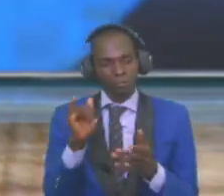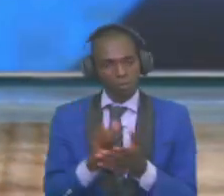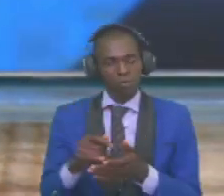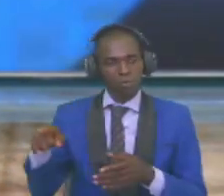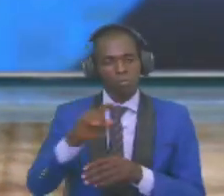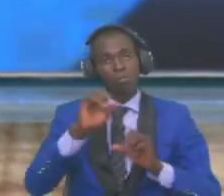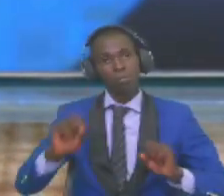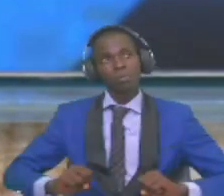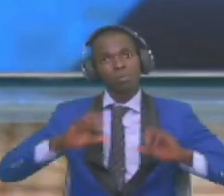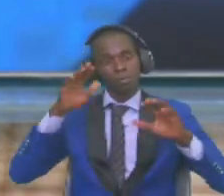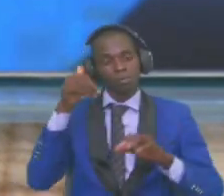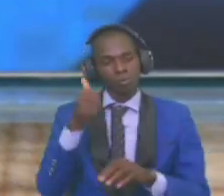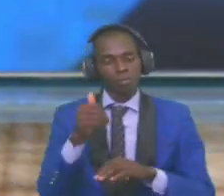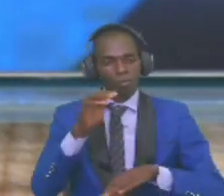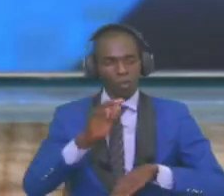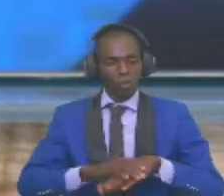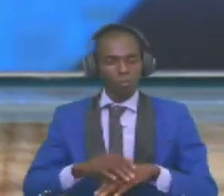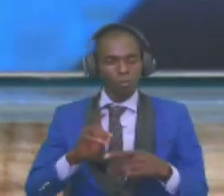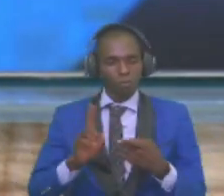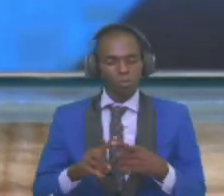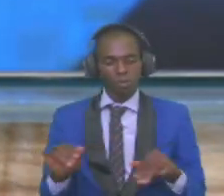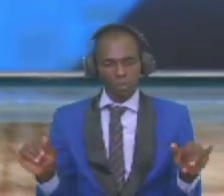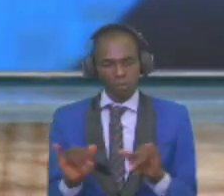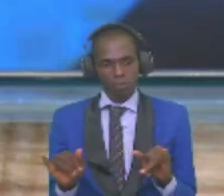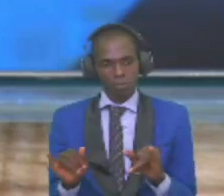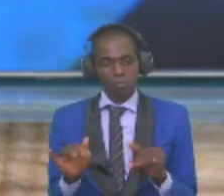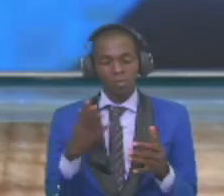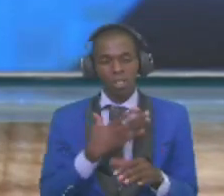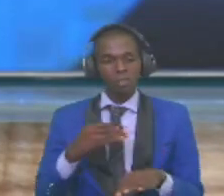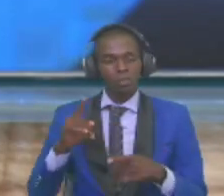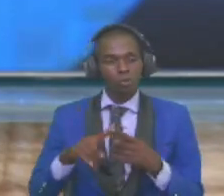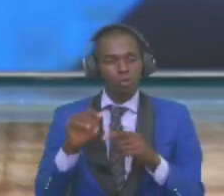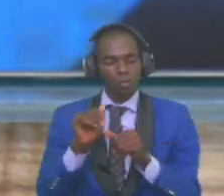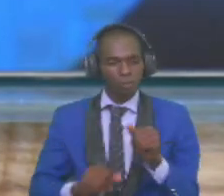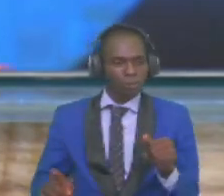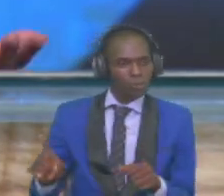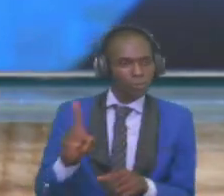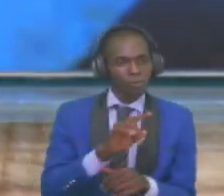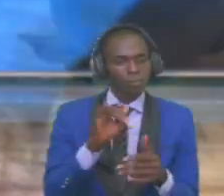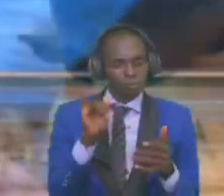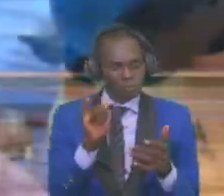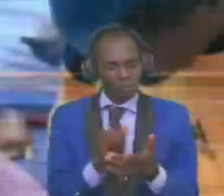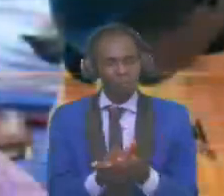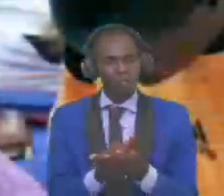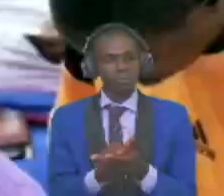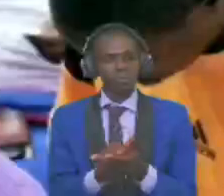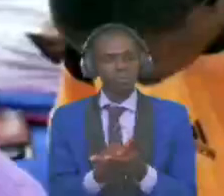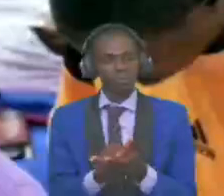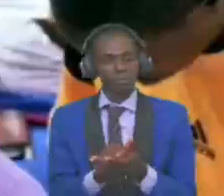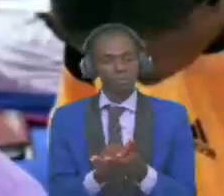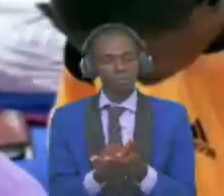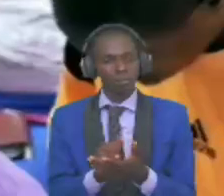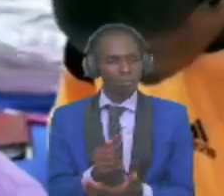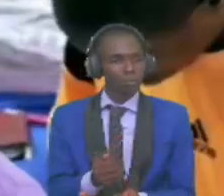que vous ayez aussi de la différence pour de telles sommes et pour tous ceux qui travaillent